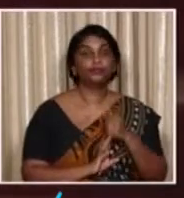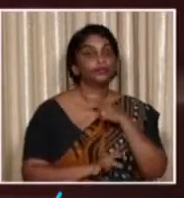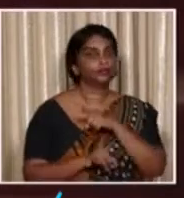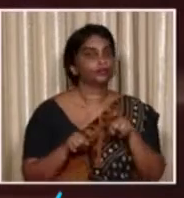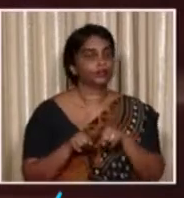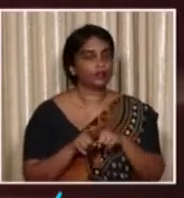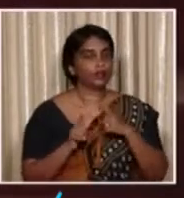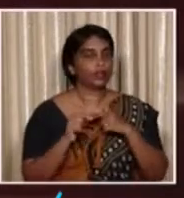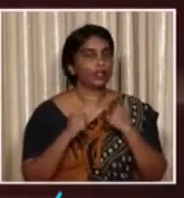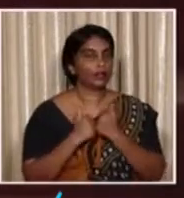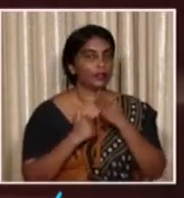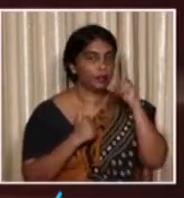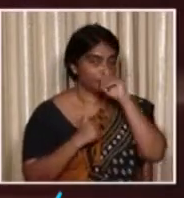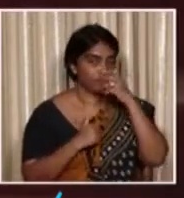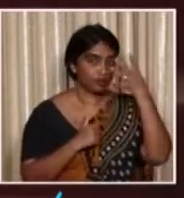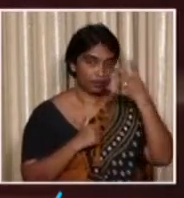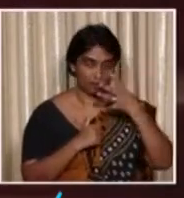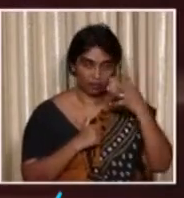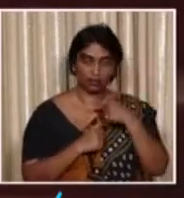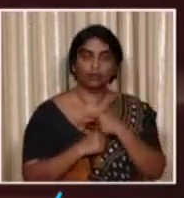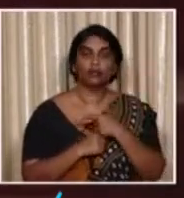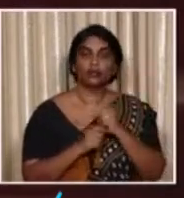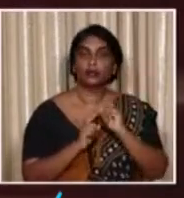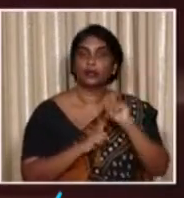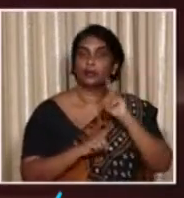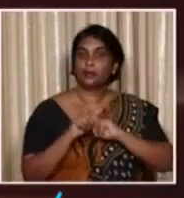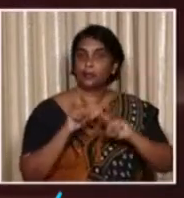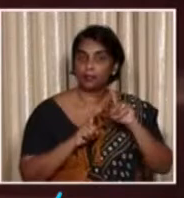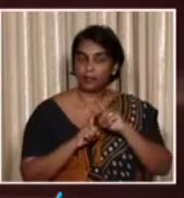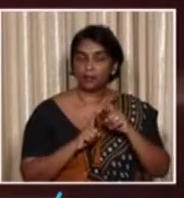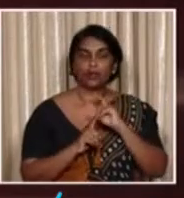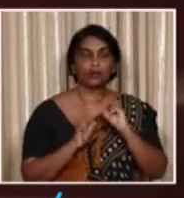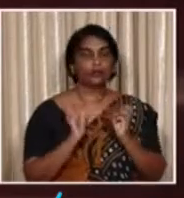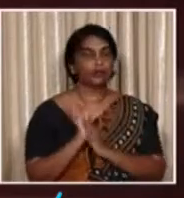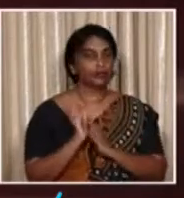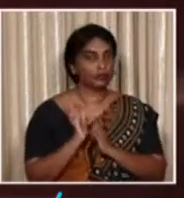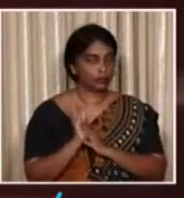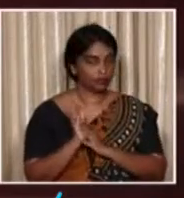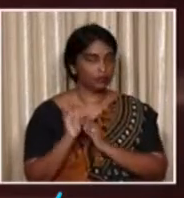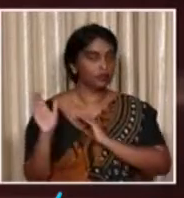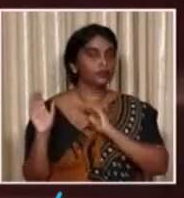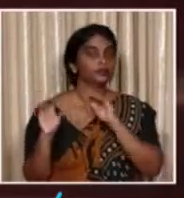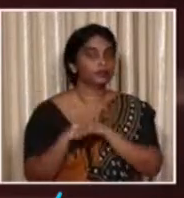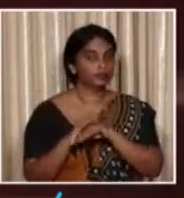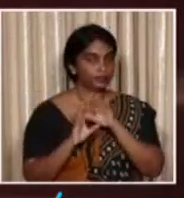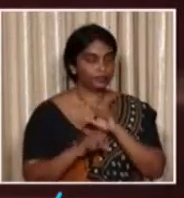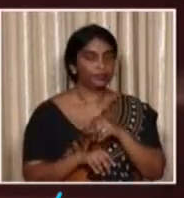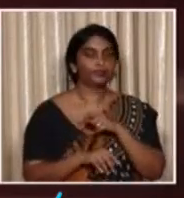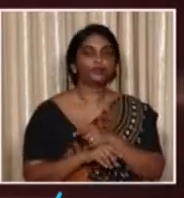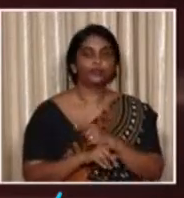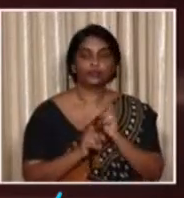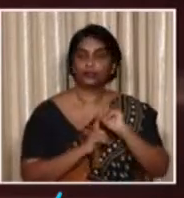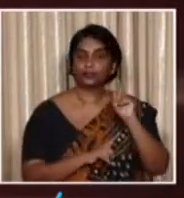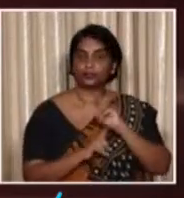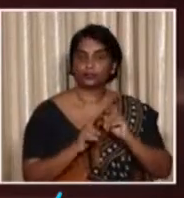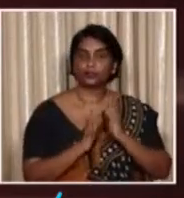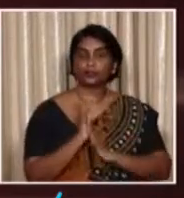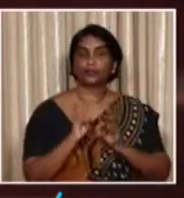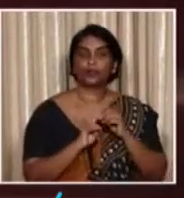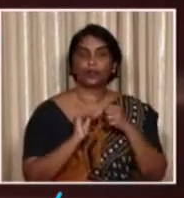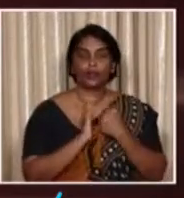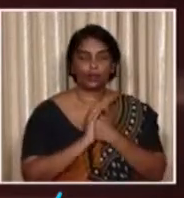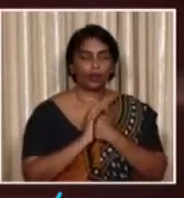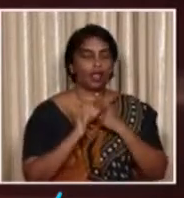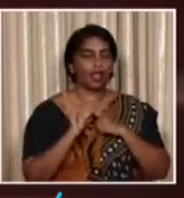ඒ අතරතුර අප්‍රේල් මාස 4 වන දින පාර්ලිමේන්තුවේ ආංශික අධීක්ෂණ කමිටුවට සහභාගී වන ලෙස පාර්ලිමේන්තු මන්ත්‍රීගරු